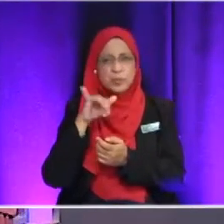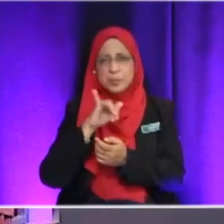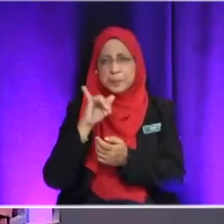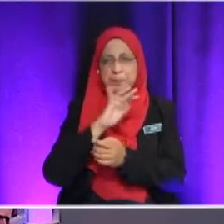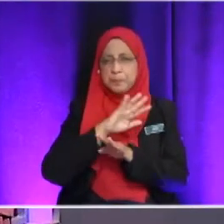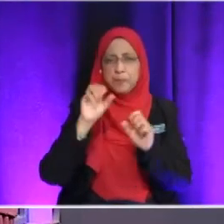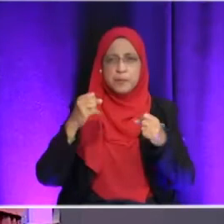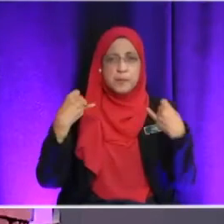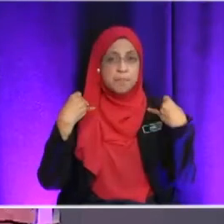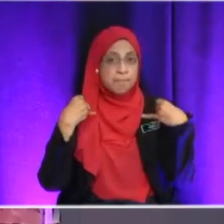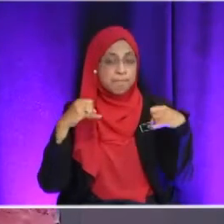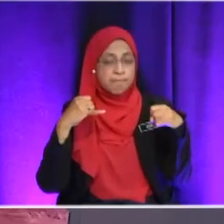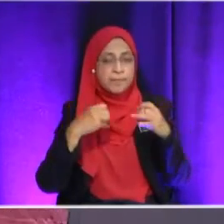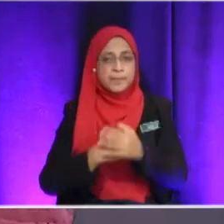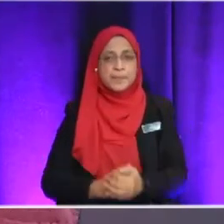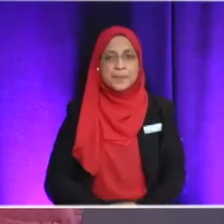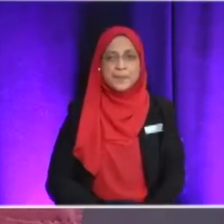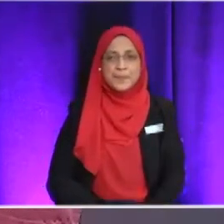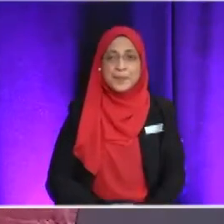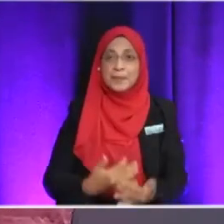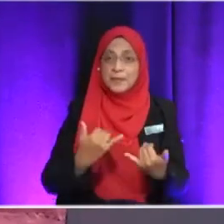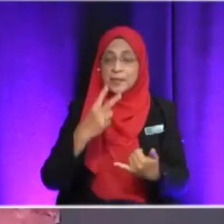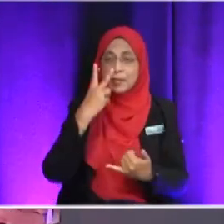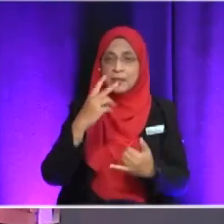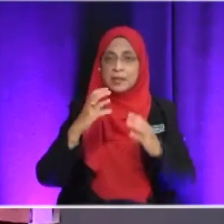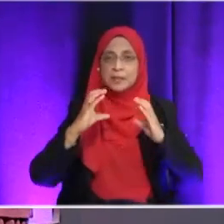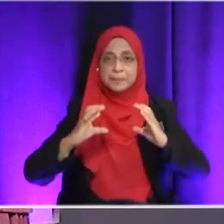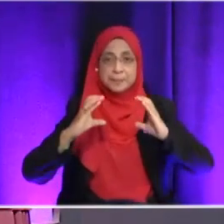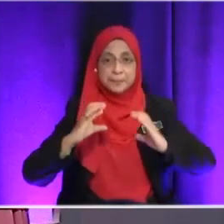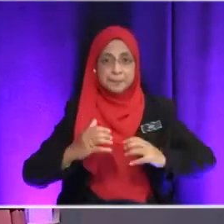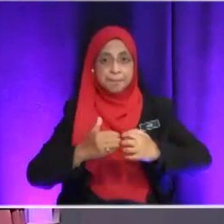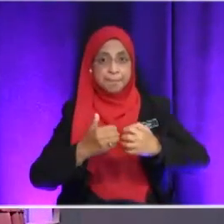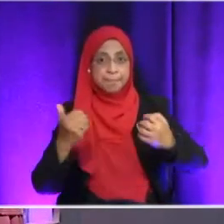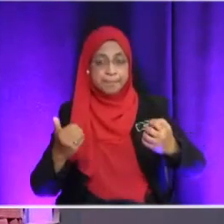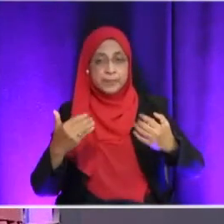so kita tengok cara pengasingan ada dua secara manual